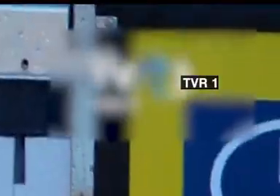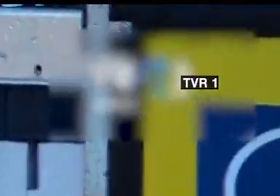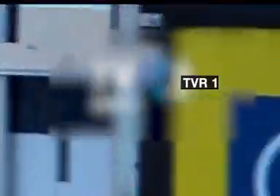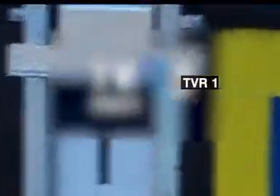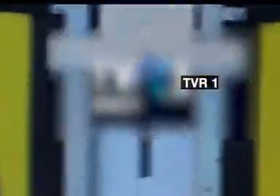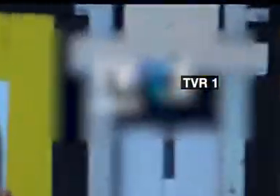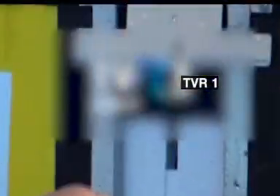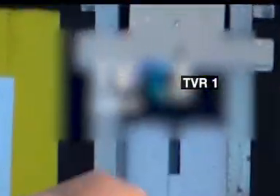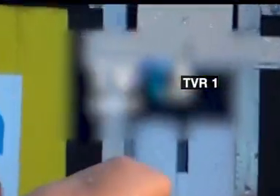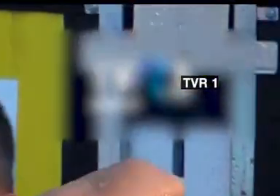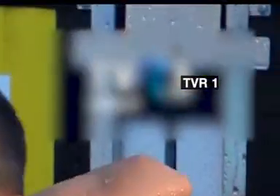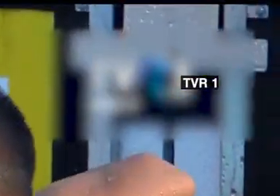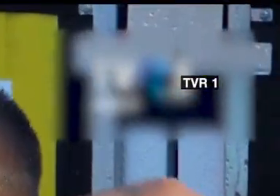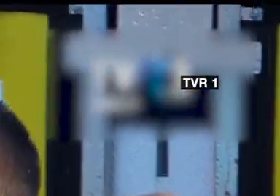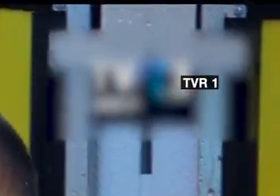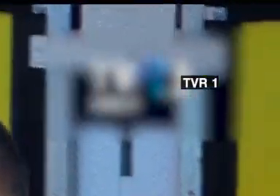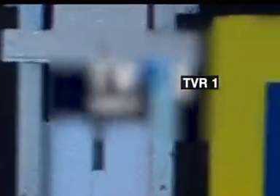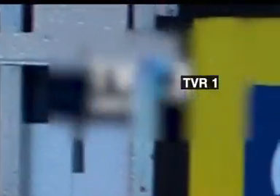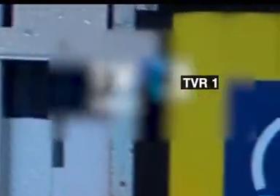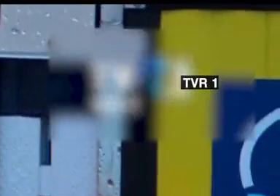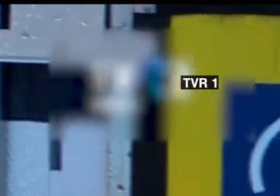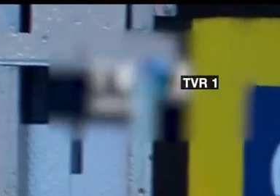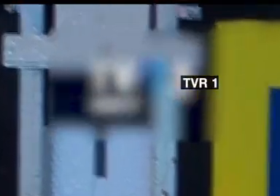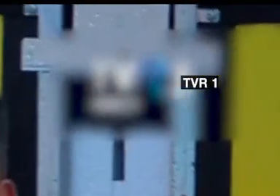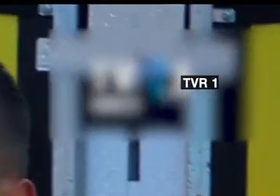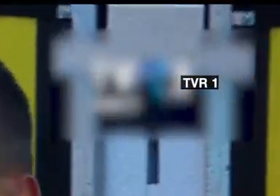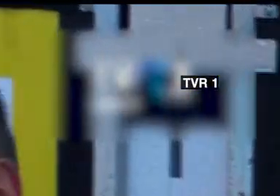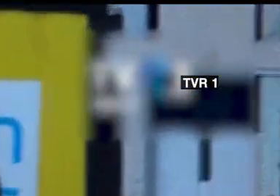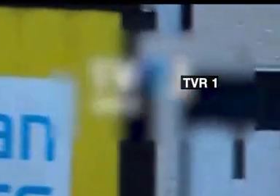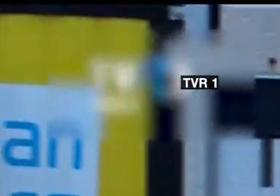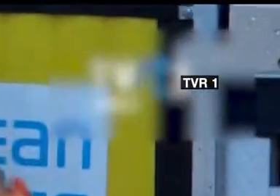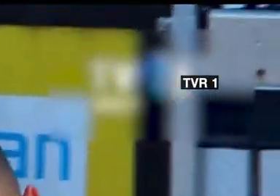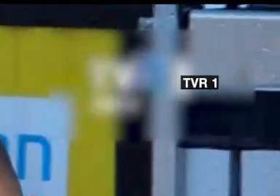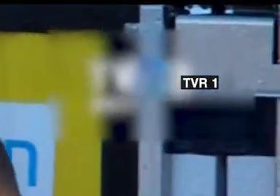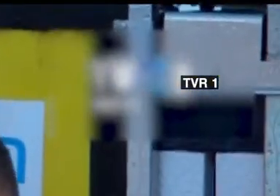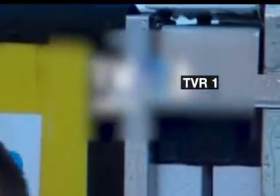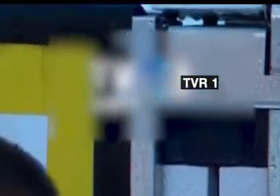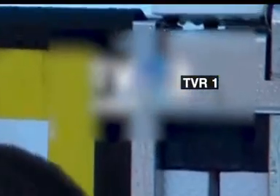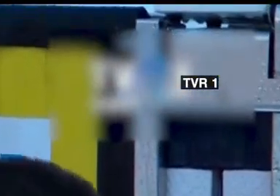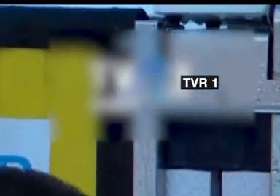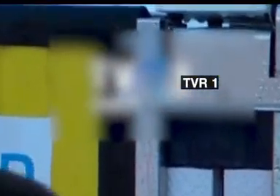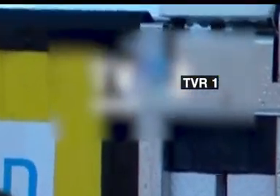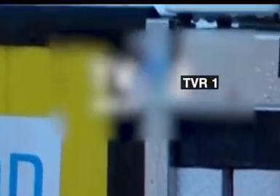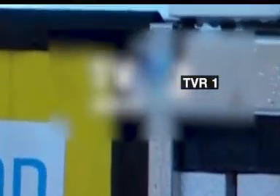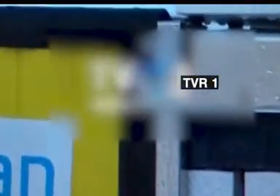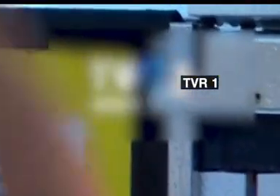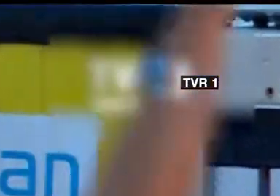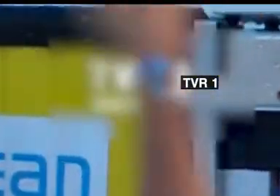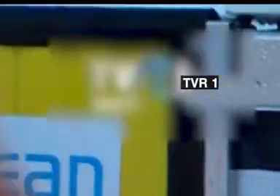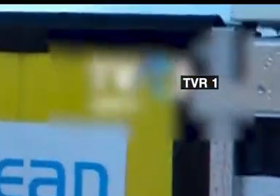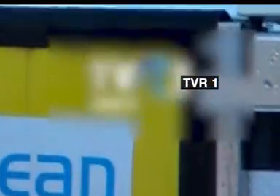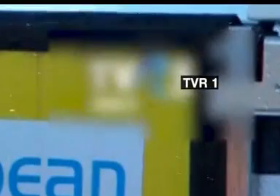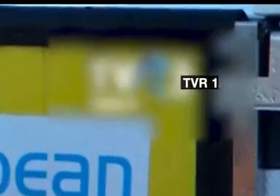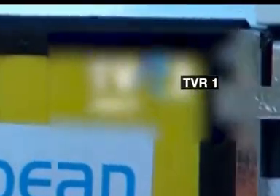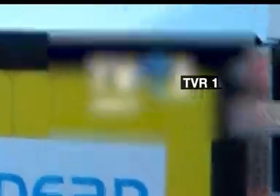Un record similar a fost înregistrat de către brazilianul Cesar Cielo în anul 2009. Mai mult decât atât, este prima sa medalie de